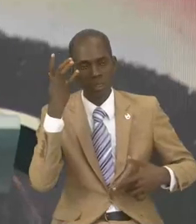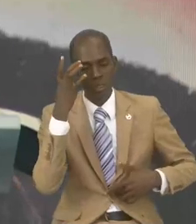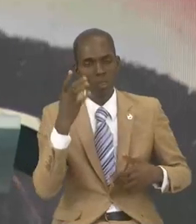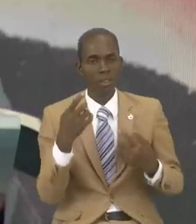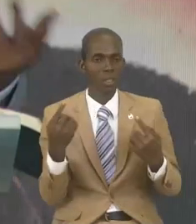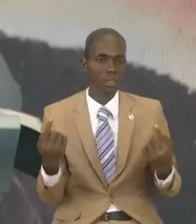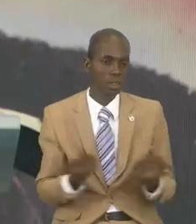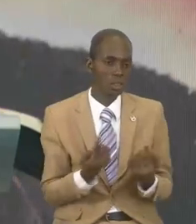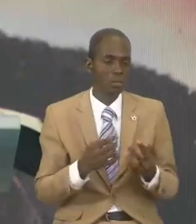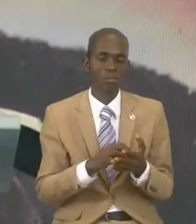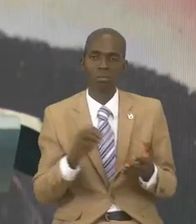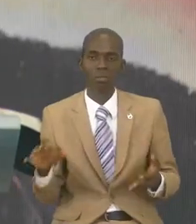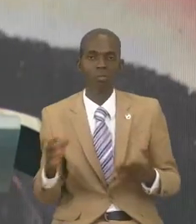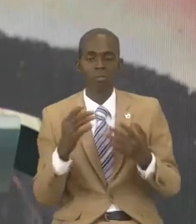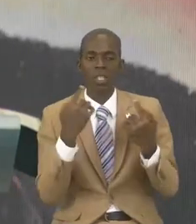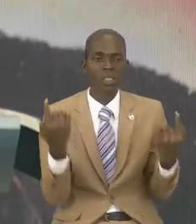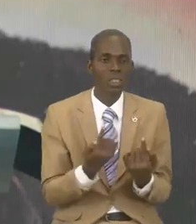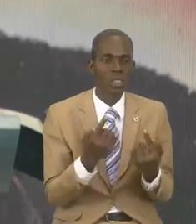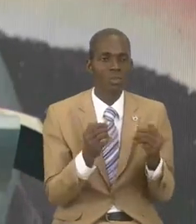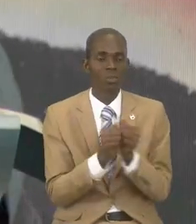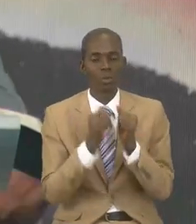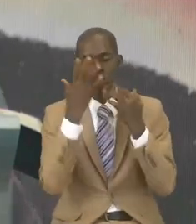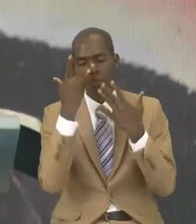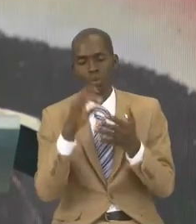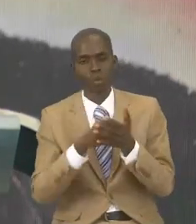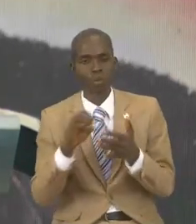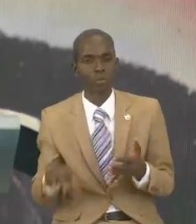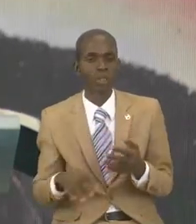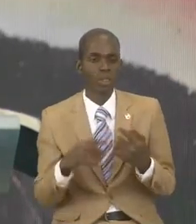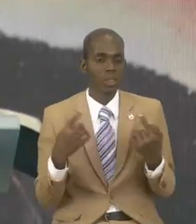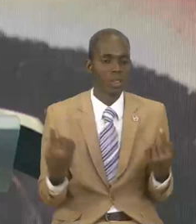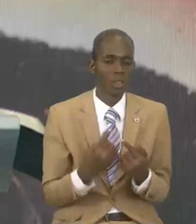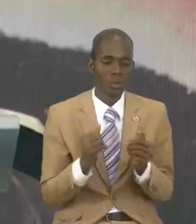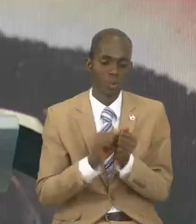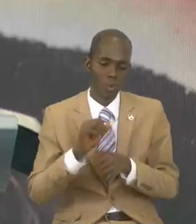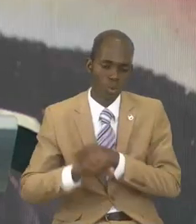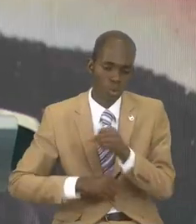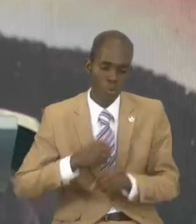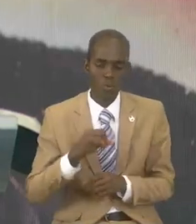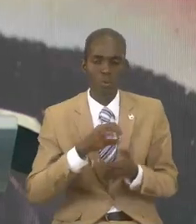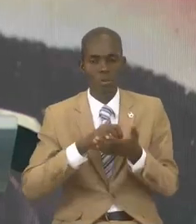le péché et la tristesse et la douleur, le péché et la souffrance.